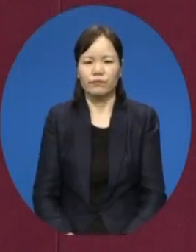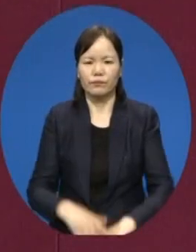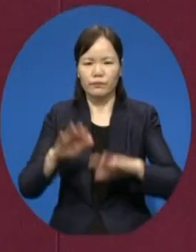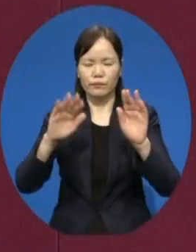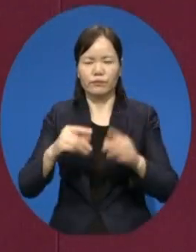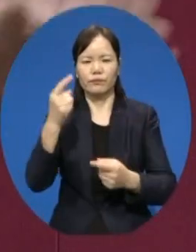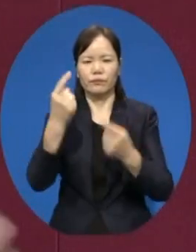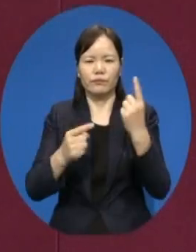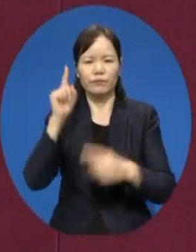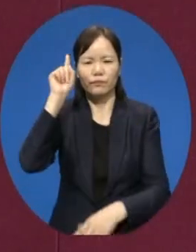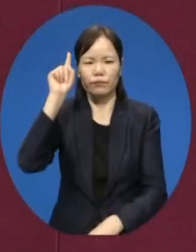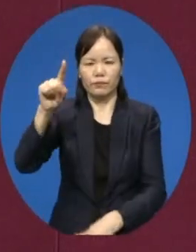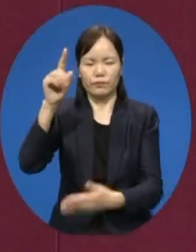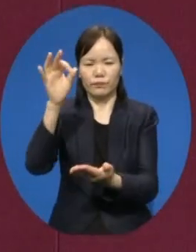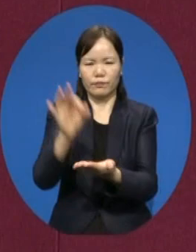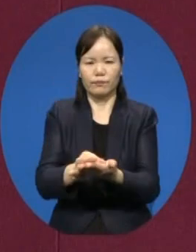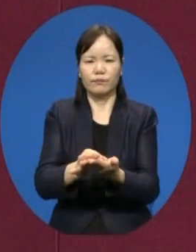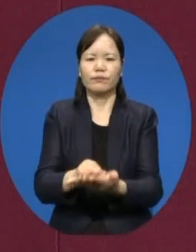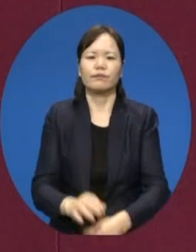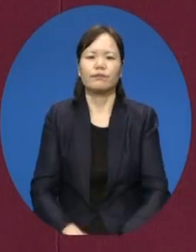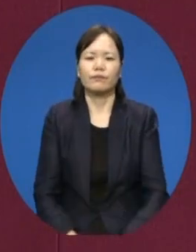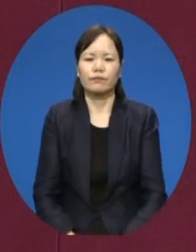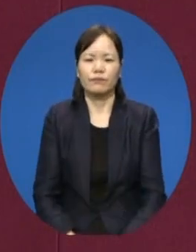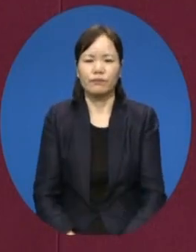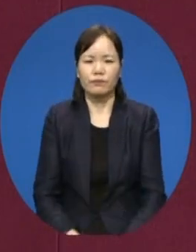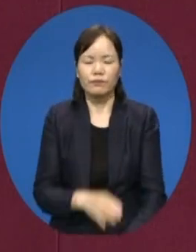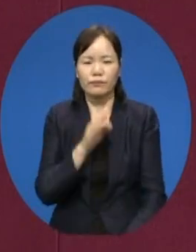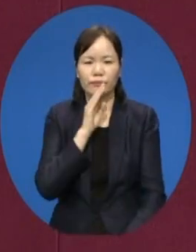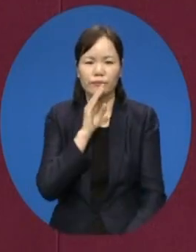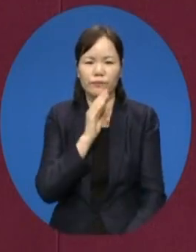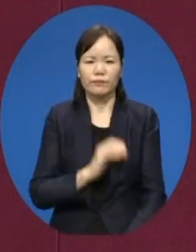오늘보다 내일이 싸다. 이것 아닙니까?